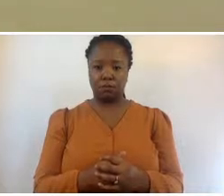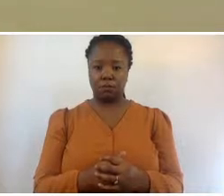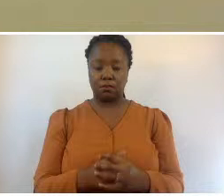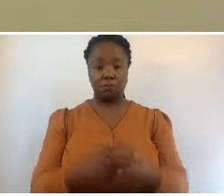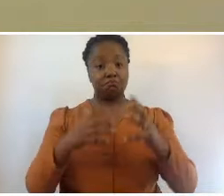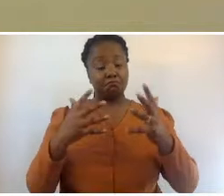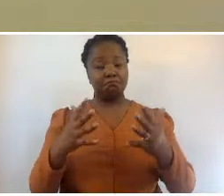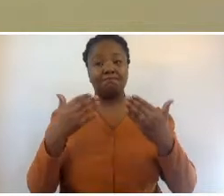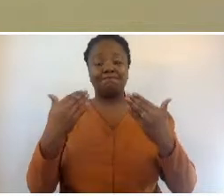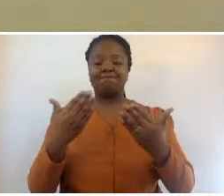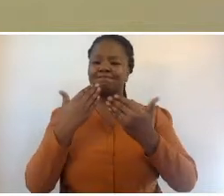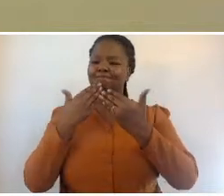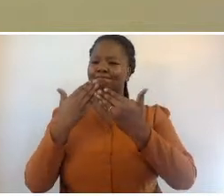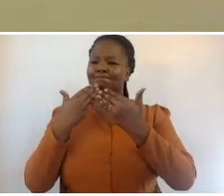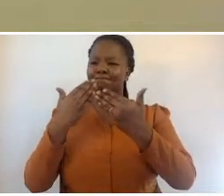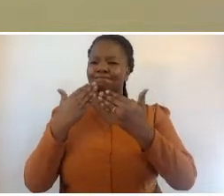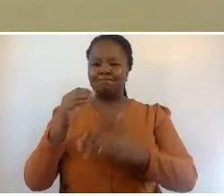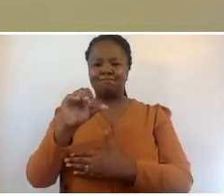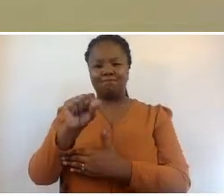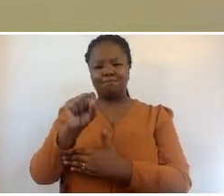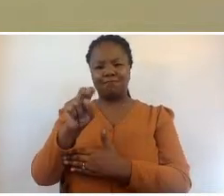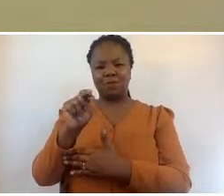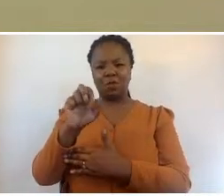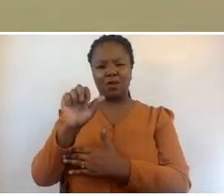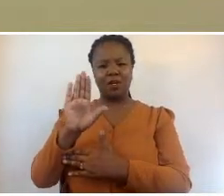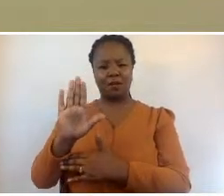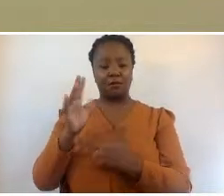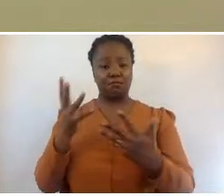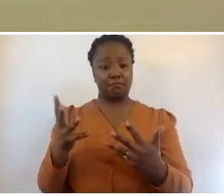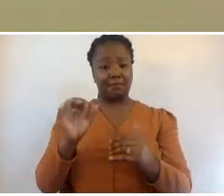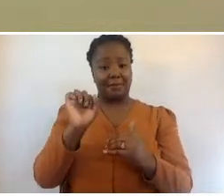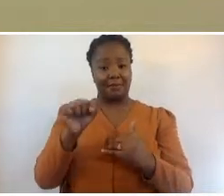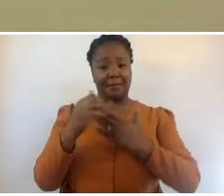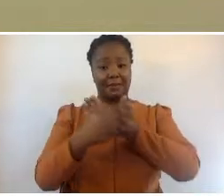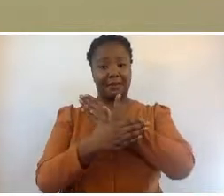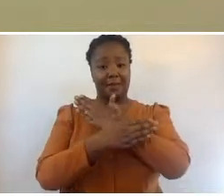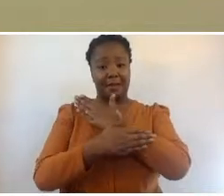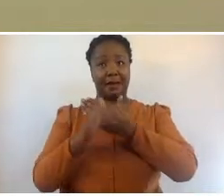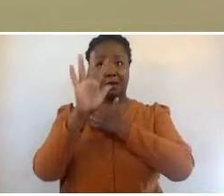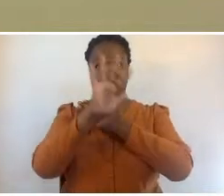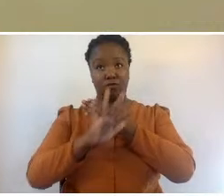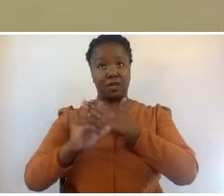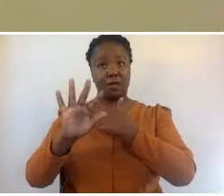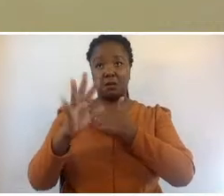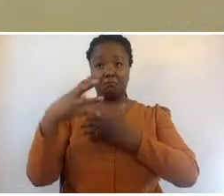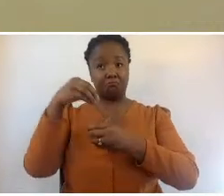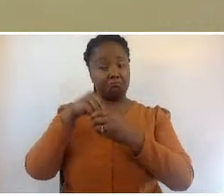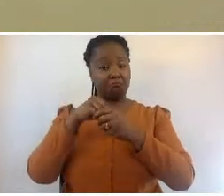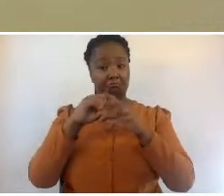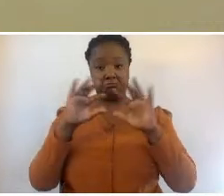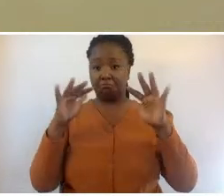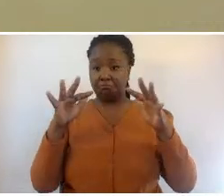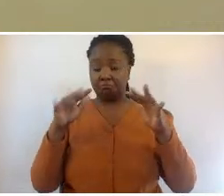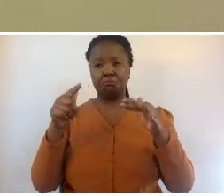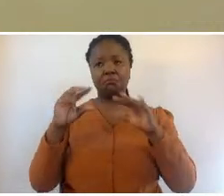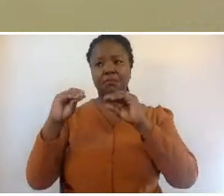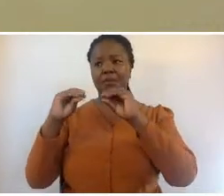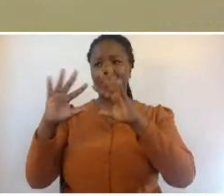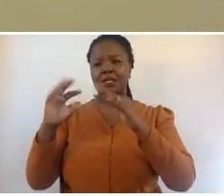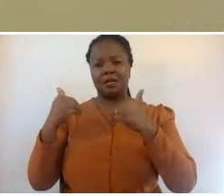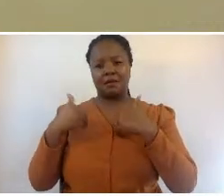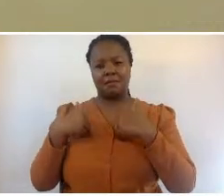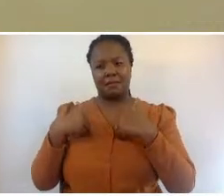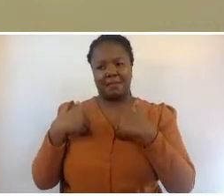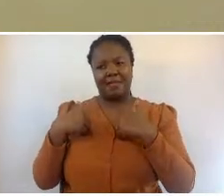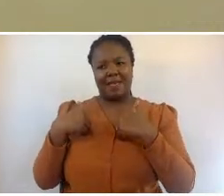Merci beaucoup, Sonia. Même si les politiques d'un pays ne sont pas inclusives, un enseignant souvent a une marge de manœuvre